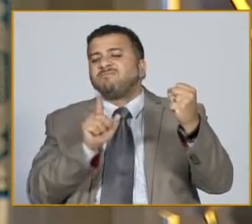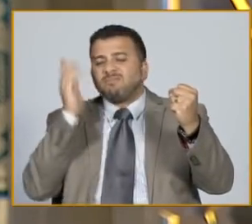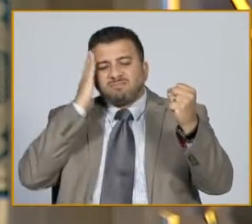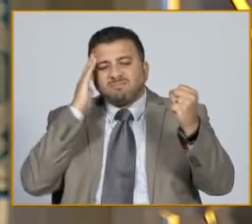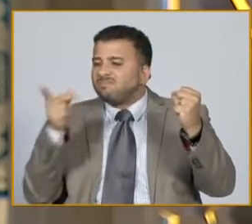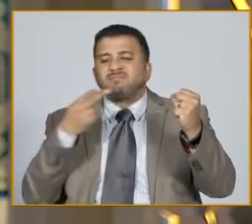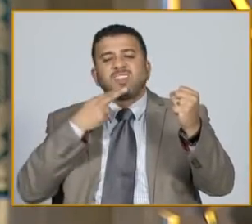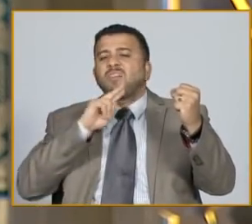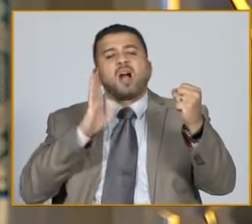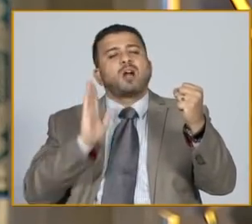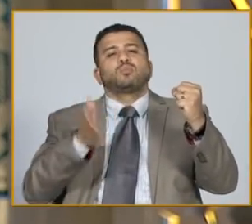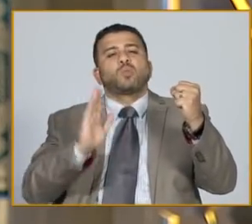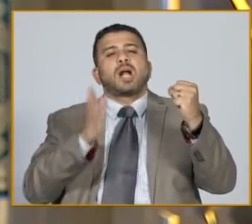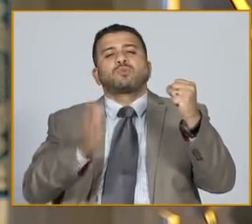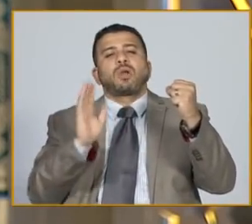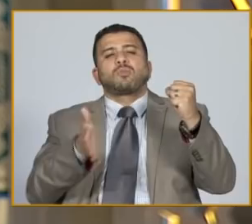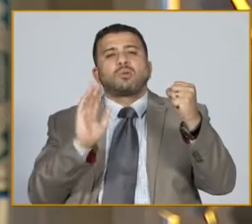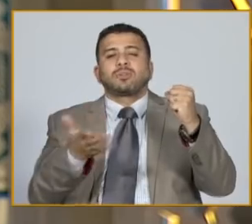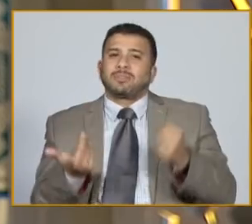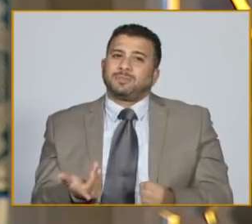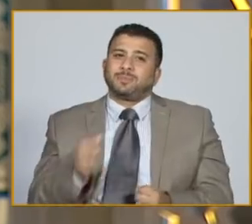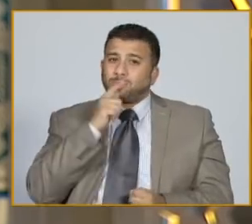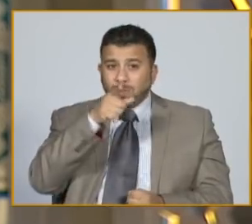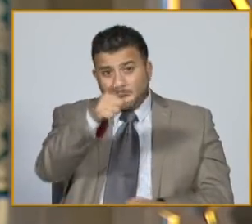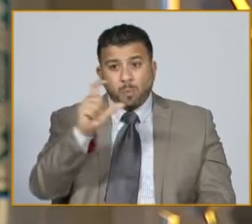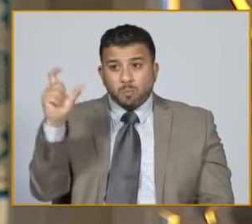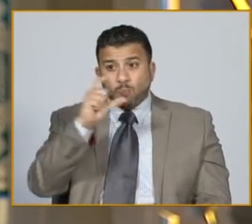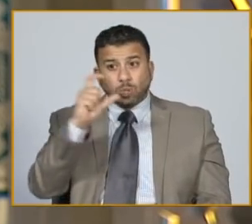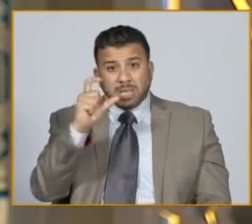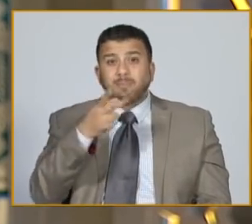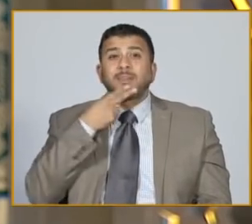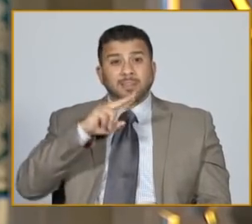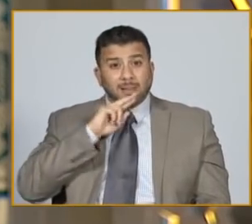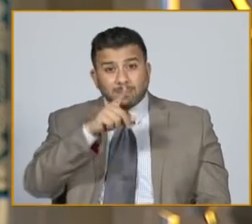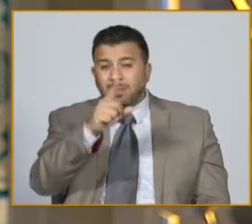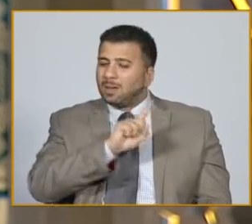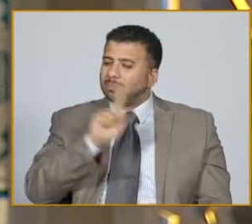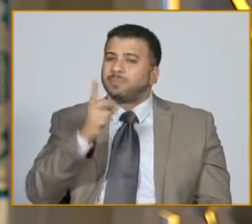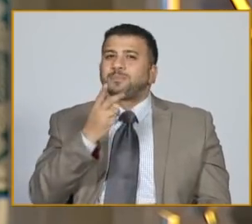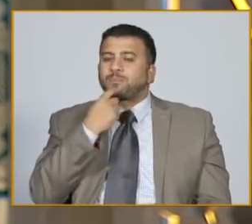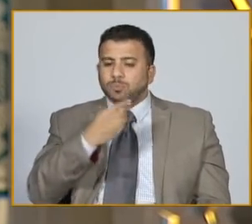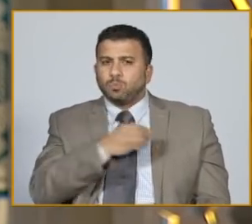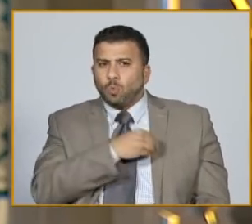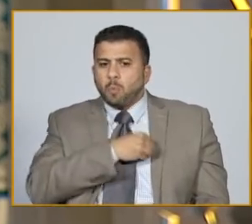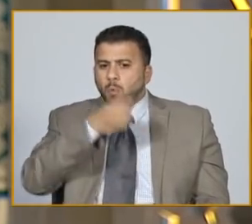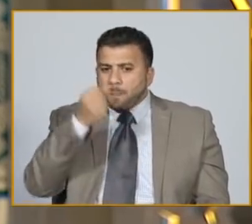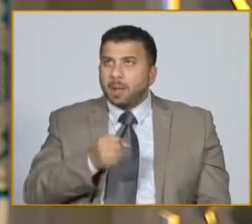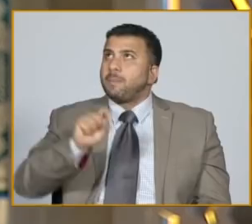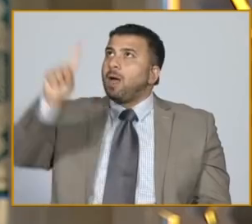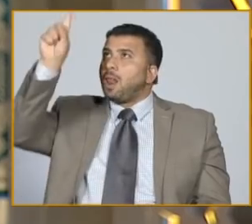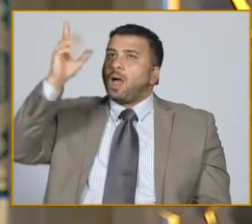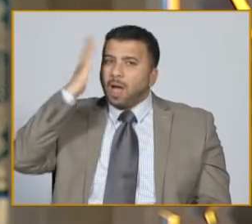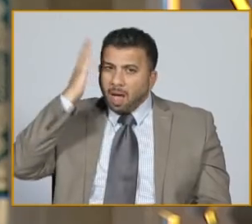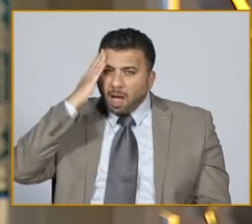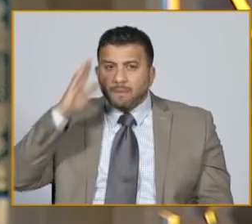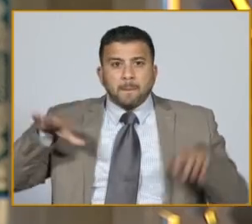أخبر عن المشركين بأنهم أهل كذب. ولذلك ما يليق بالمسلم أنه يكذب. المسلم يؤمن بالله وليؤمن باليوم الآخر ويعلم بأن